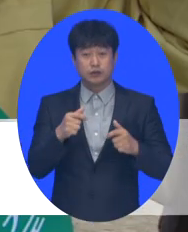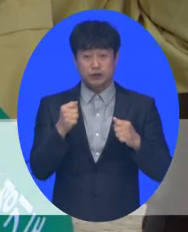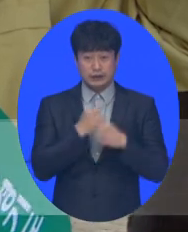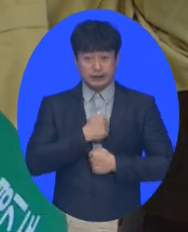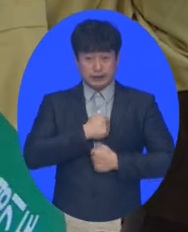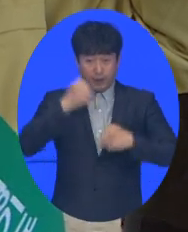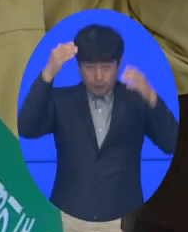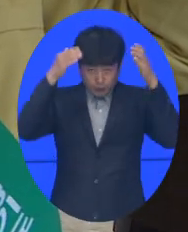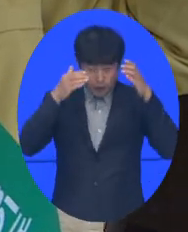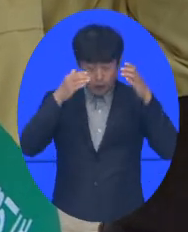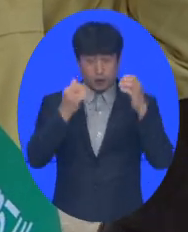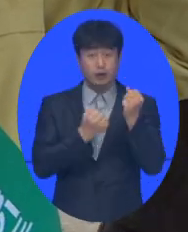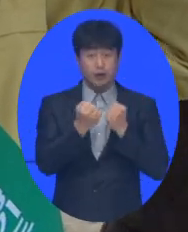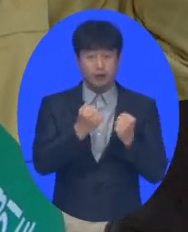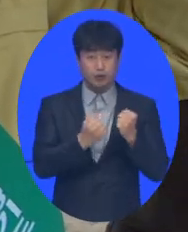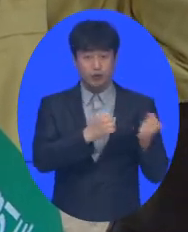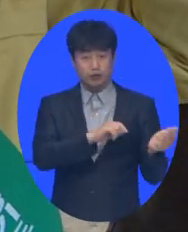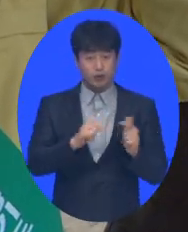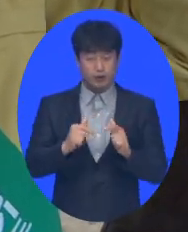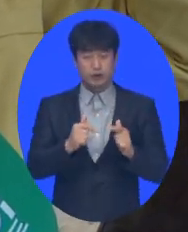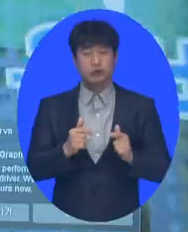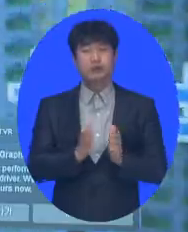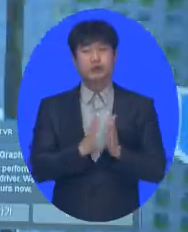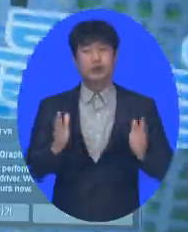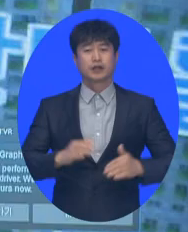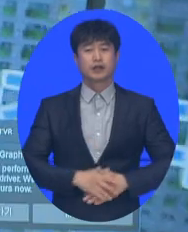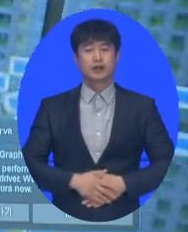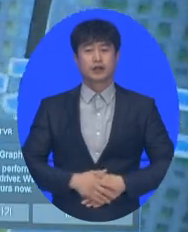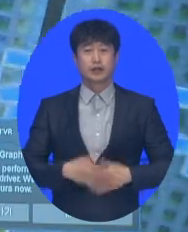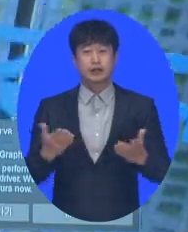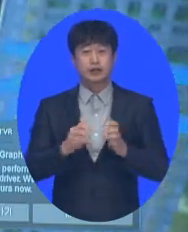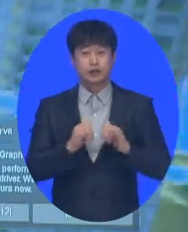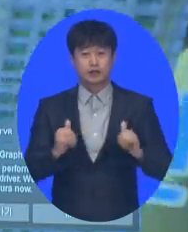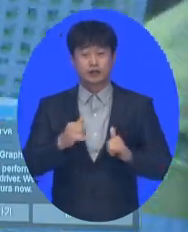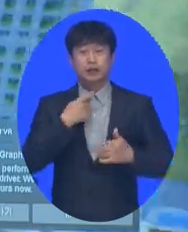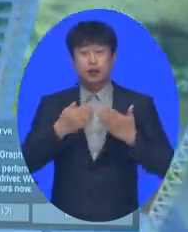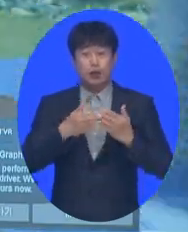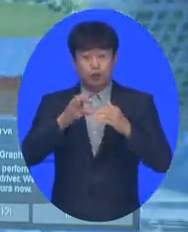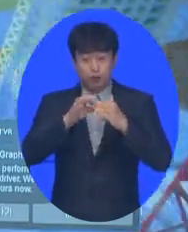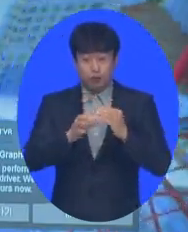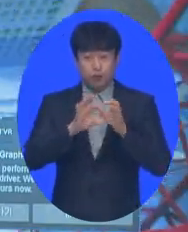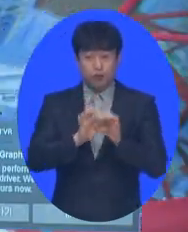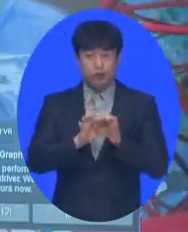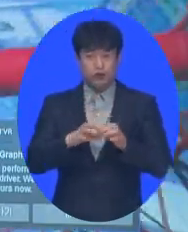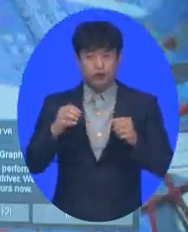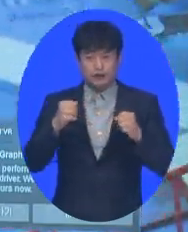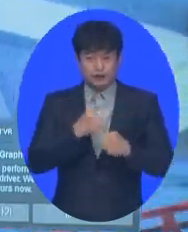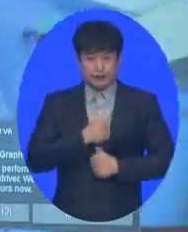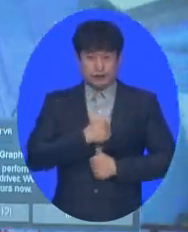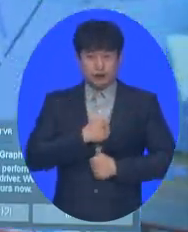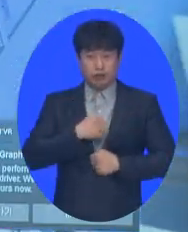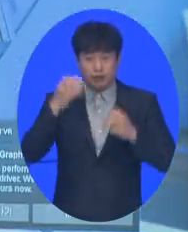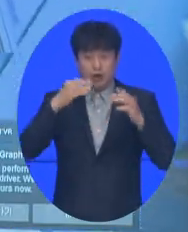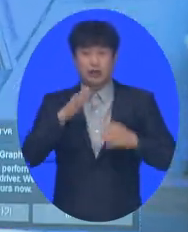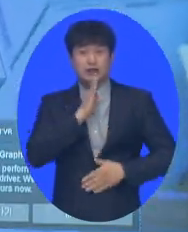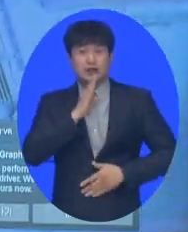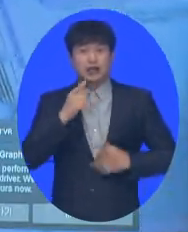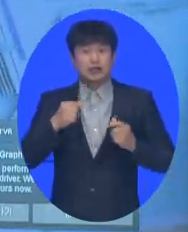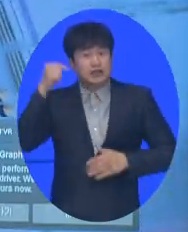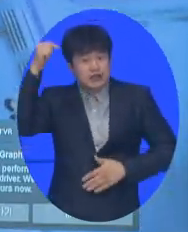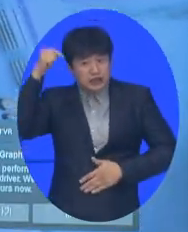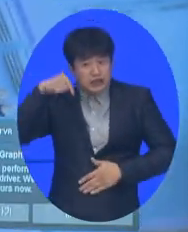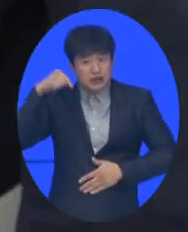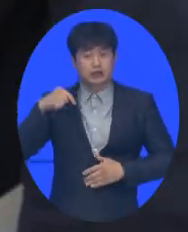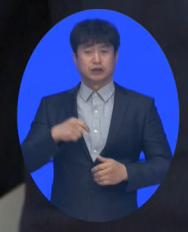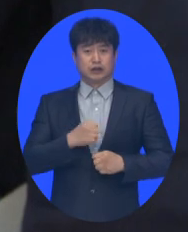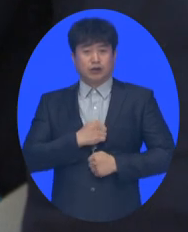산재예방 가상현실 체험 행사를 실시했습니다 근로자가 체험 프로그램을 통해 의 안전 사고를 실제 상황처럼 느껴보고 안전에